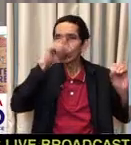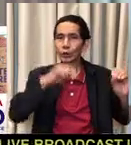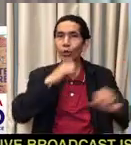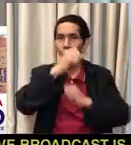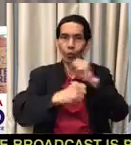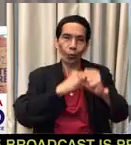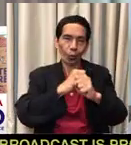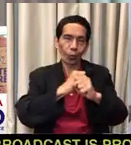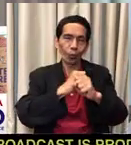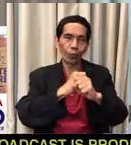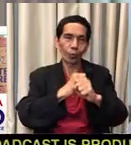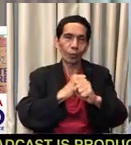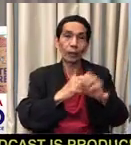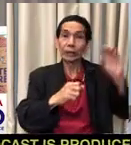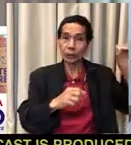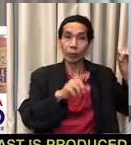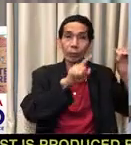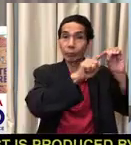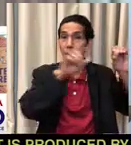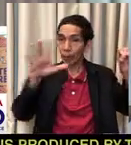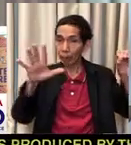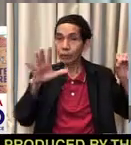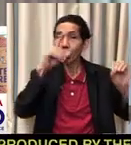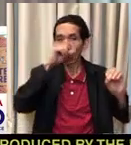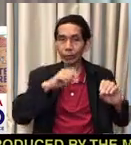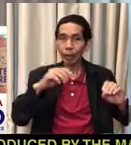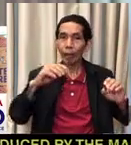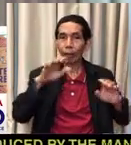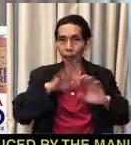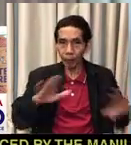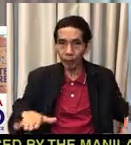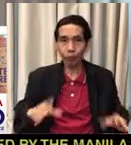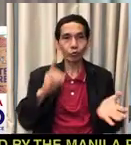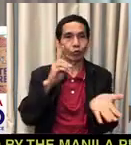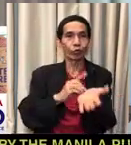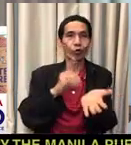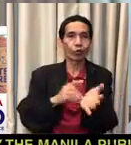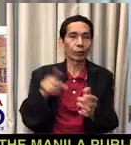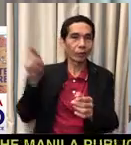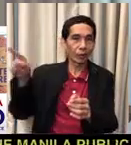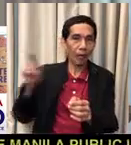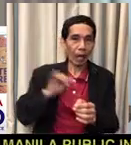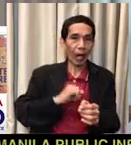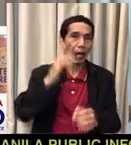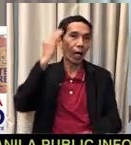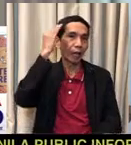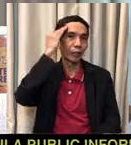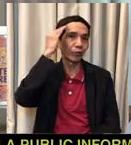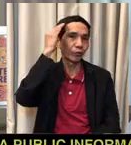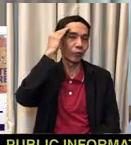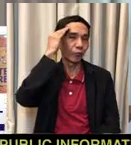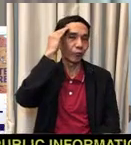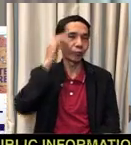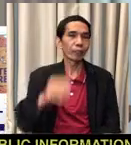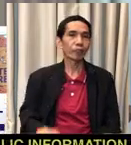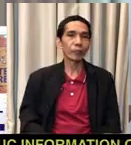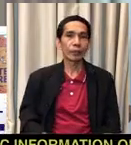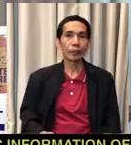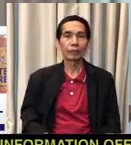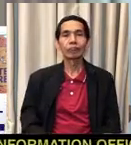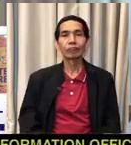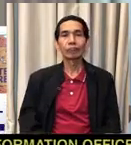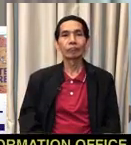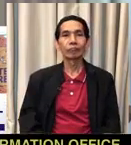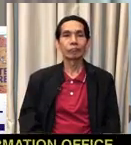0 hanggang 5 years old. Zero hanggang 5 years old. Yun. Ito, doktora, ito ha. Ito, sa pagkakaalam ko lang. Layman's